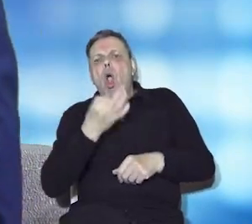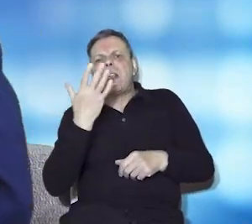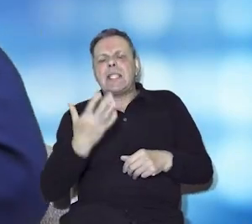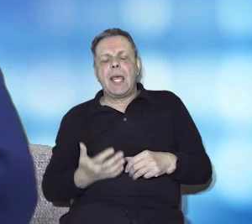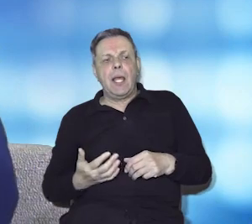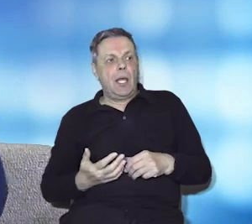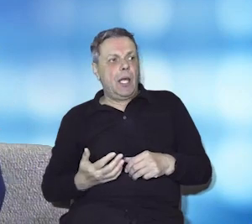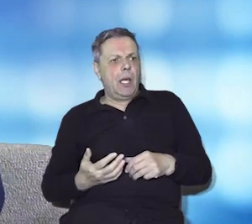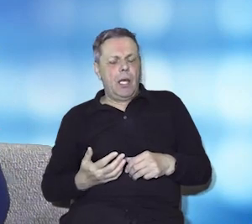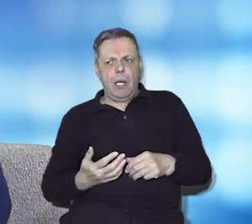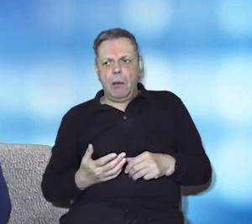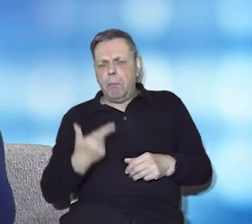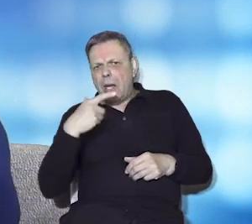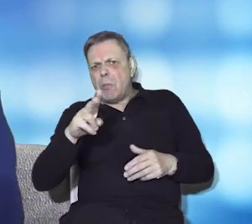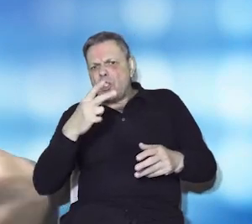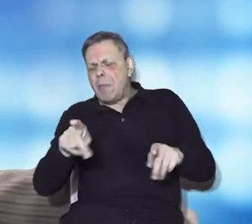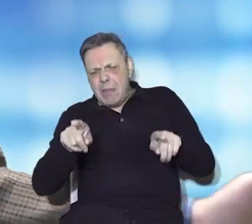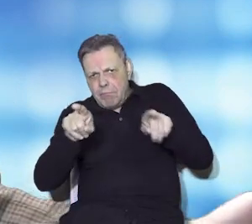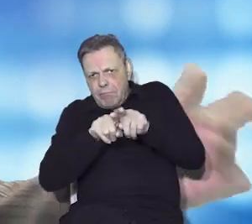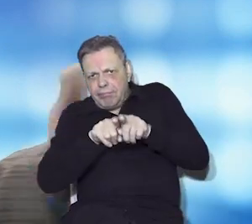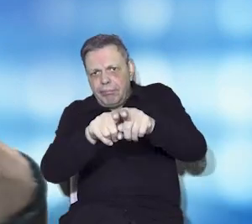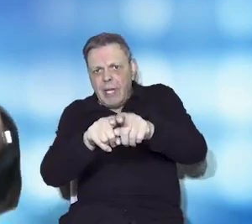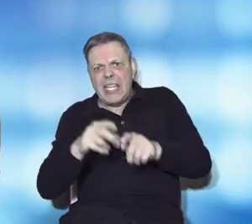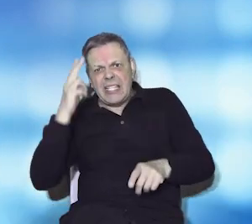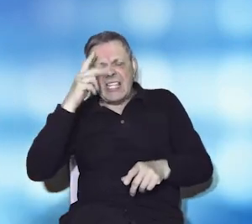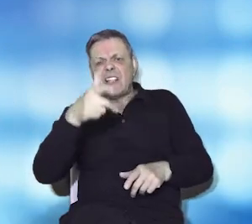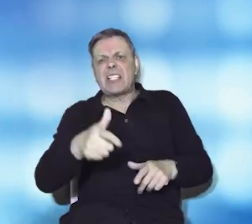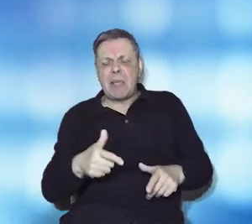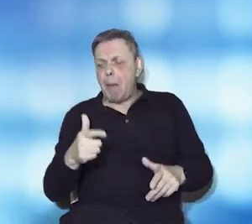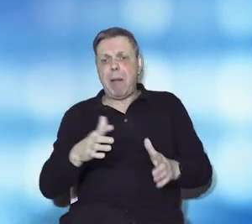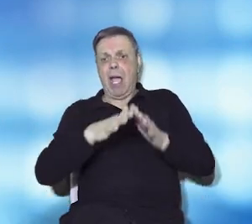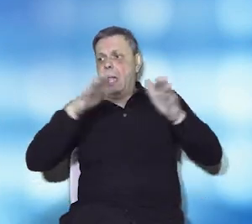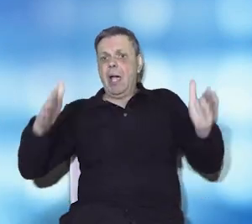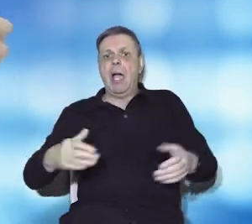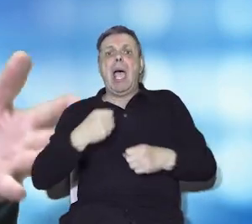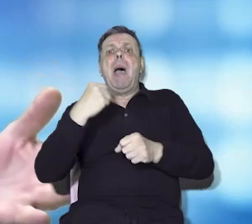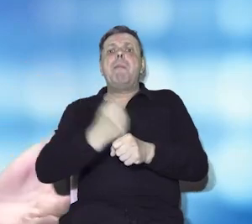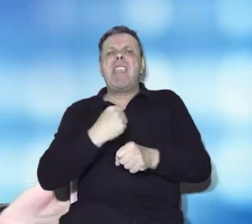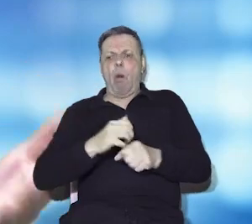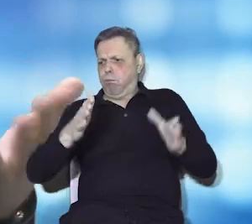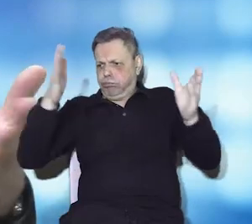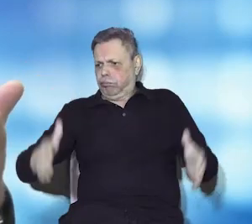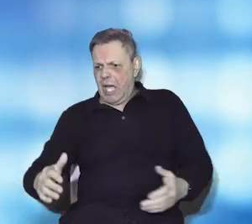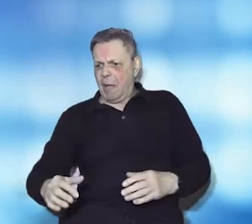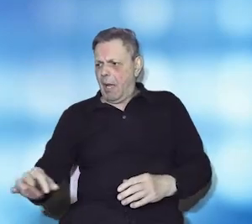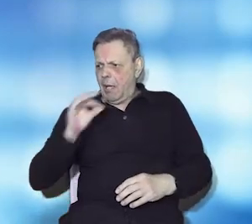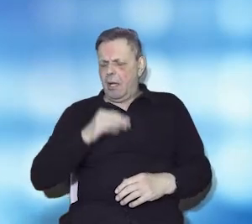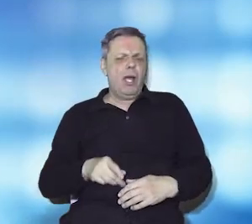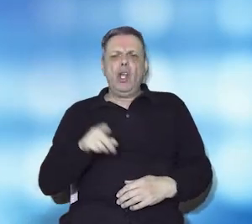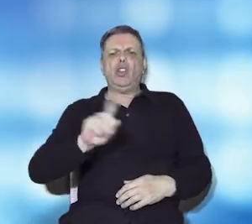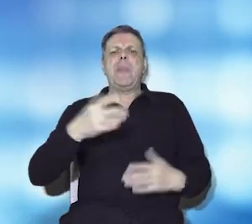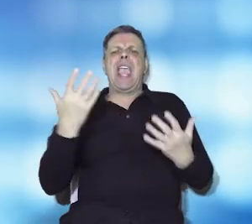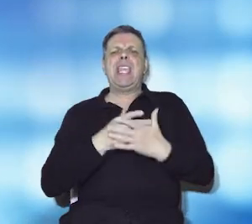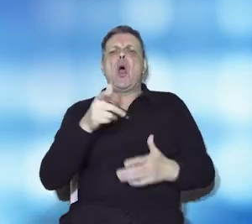se identificirati sa njima, pa onda ne znam, gajba pive, pa ćemo sad navijati, pa kokice i tako dalje. Nije to kino, to